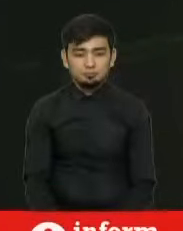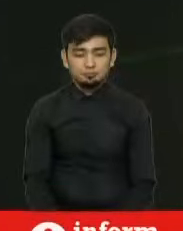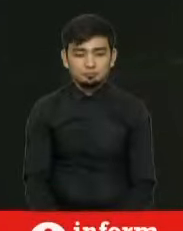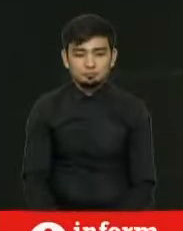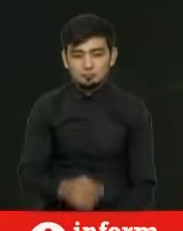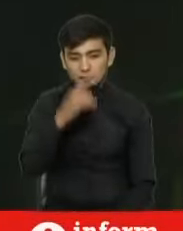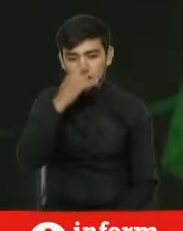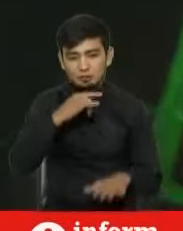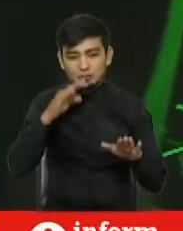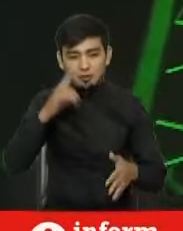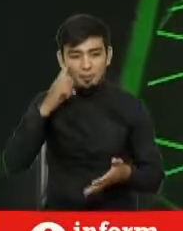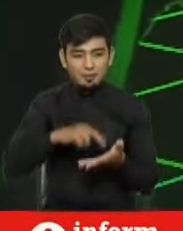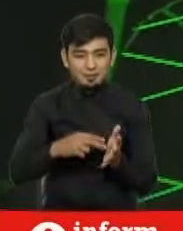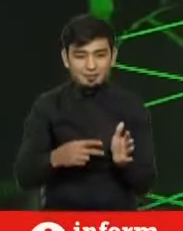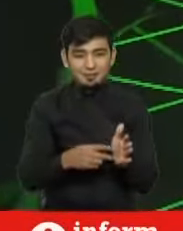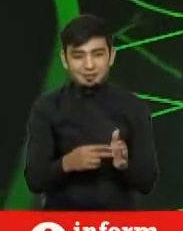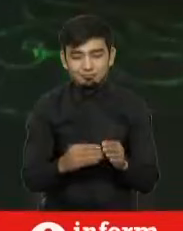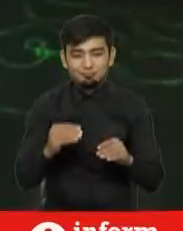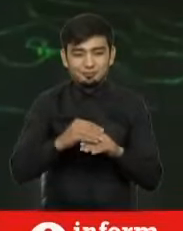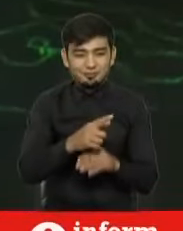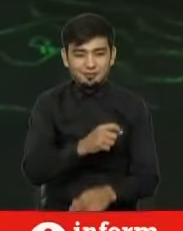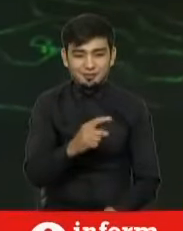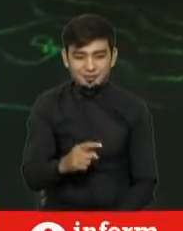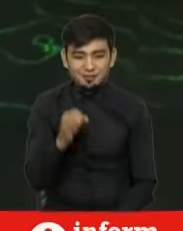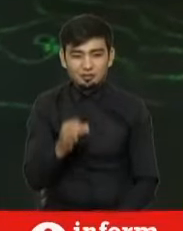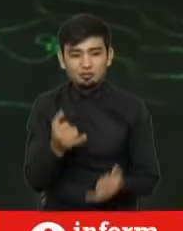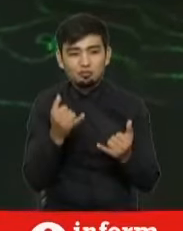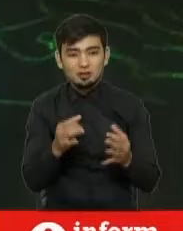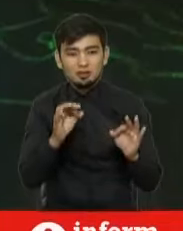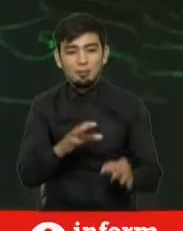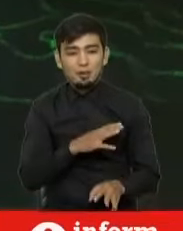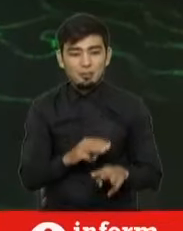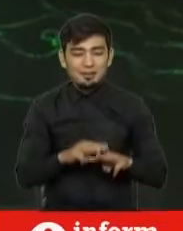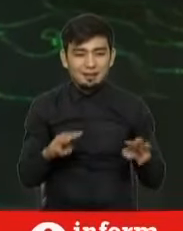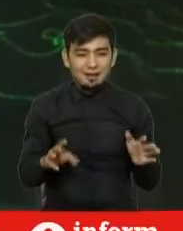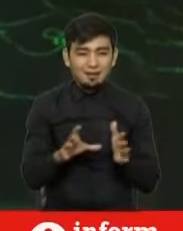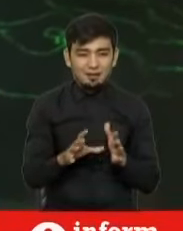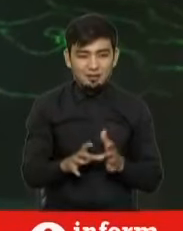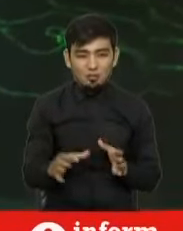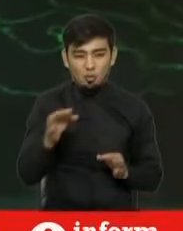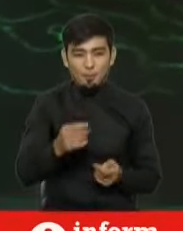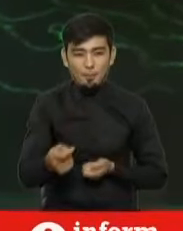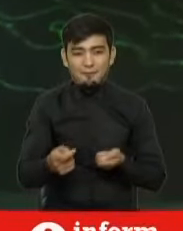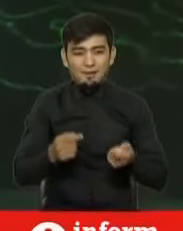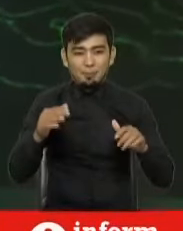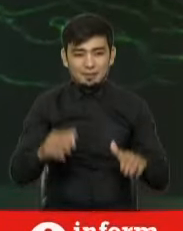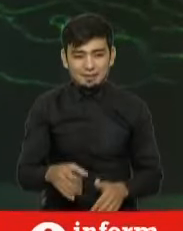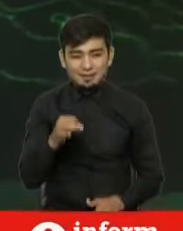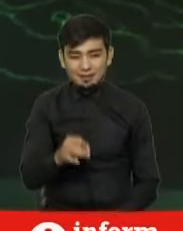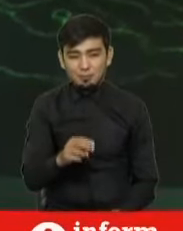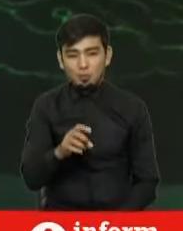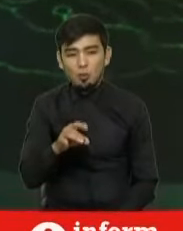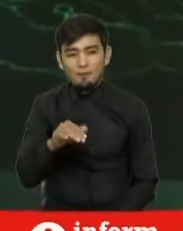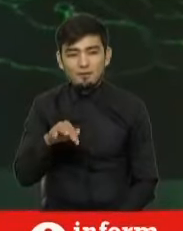в Казахстане планируют поднять цены на сжиженный газ об этом сегодня рассказал министр энергетики На заседании правительства в профильном